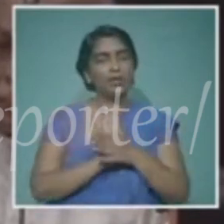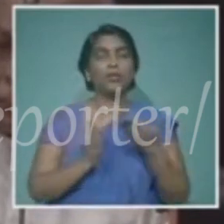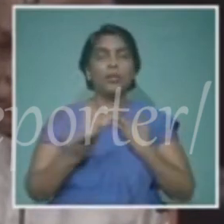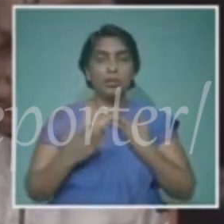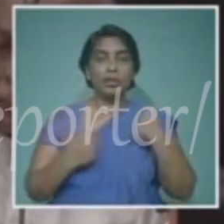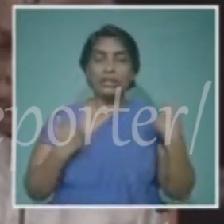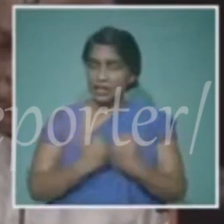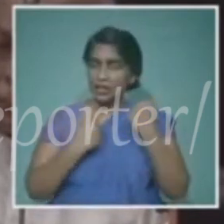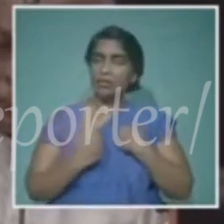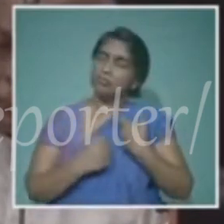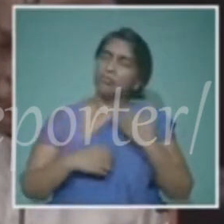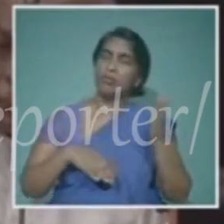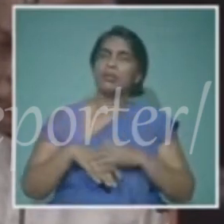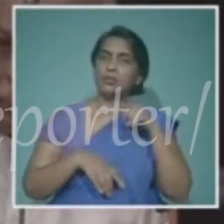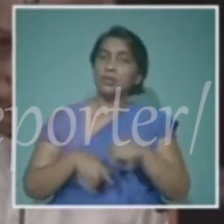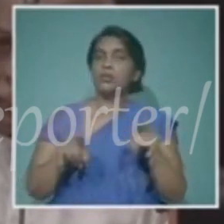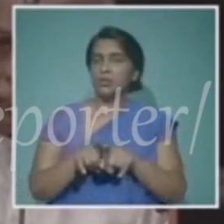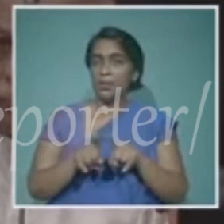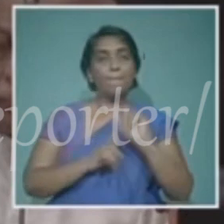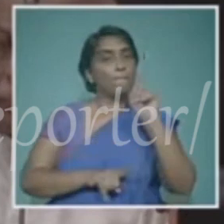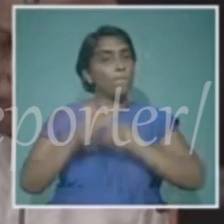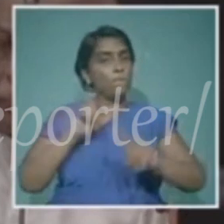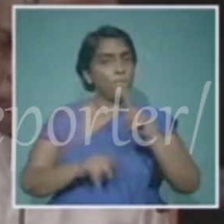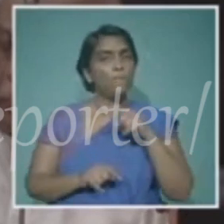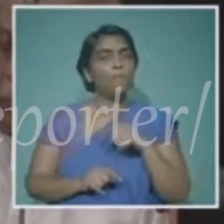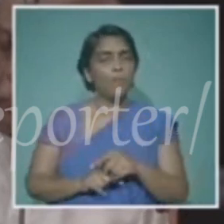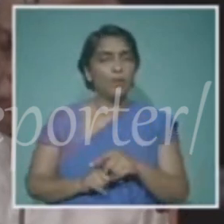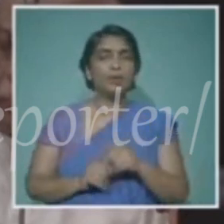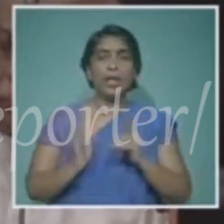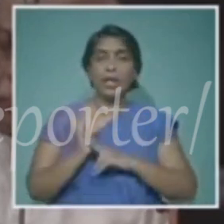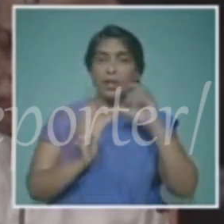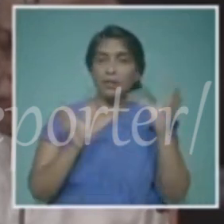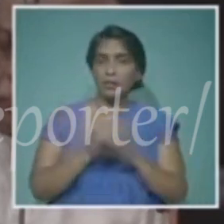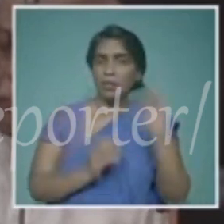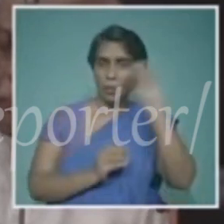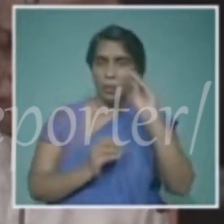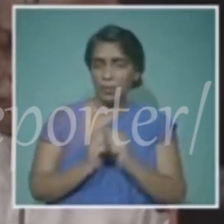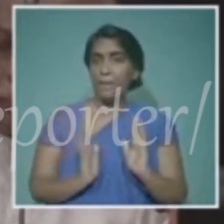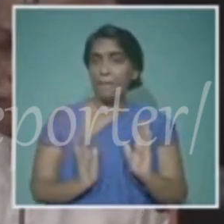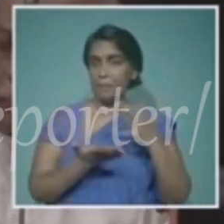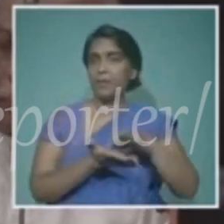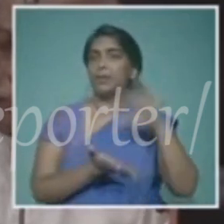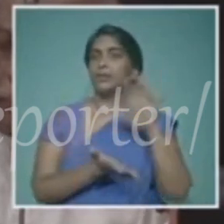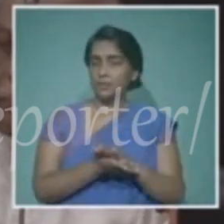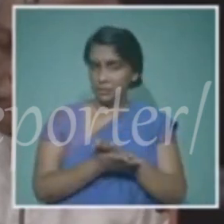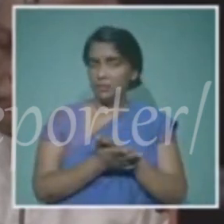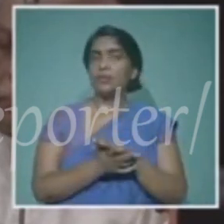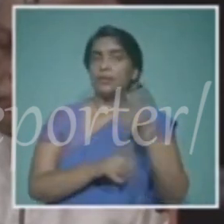මේ අභියෝගයට මුහුණ දෙමු. ඒ නිසා පාර්ලිමේන්තුවේ ජාතික සභාව ළඟදීම ස්ථාපිත කරන ජන